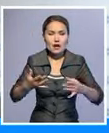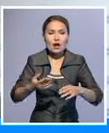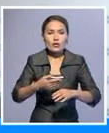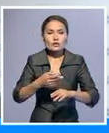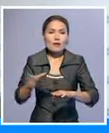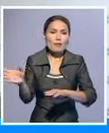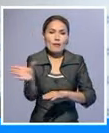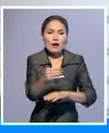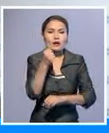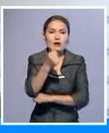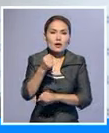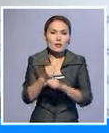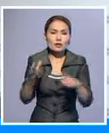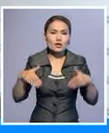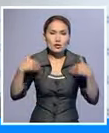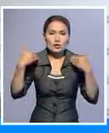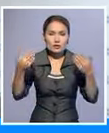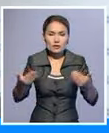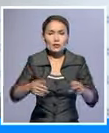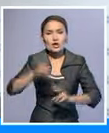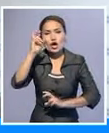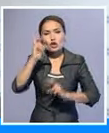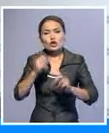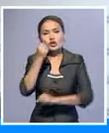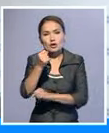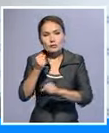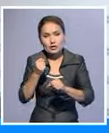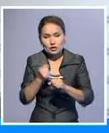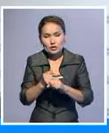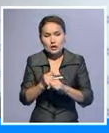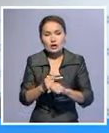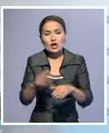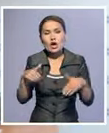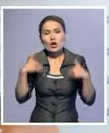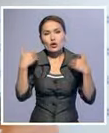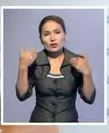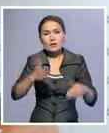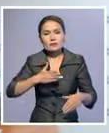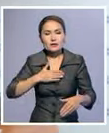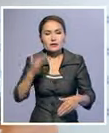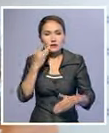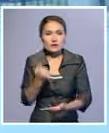профессионалдық мейрамы дейміз ғой. Бұл біздің жұмысшылардың бір жағынан, оларды моральдық жағынан болсын, оларды қолдау.